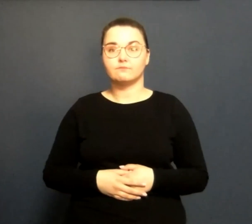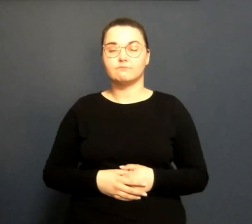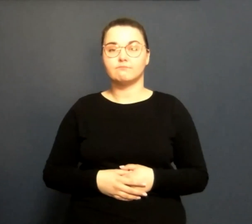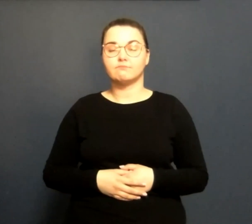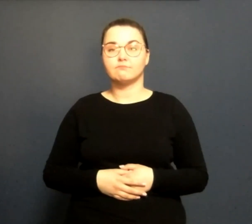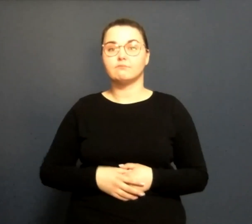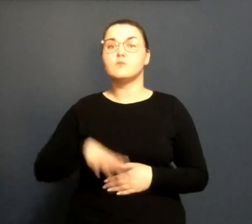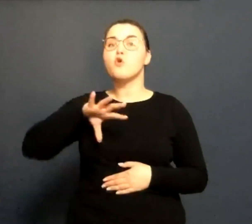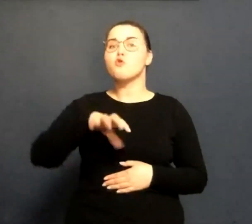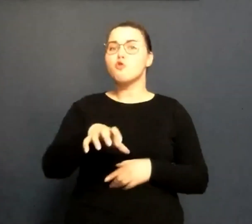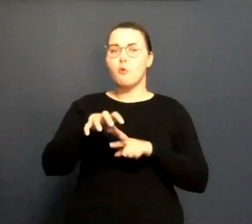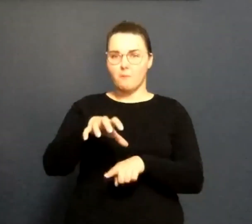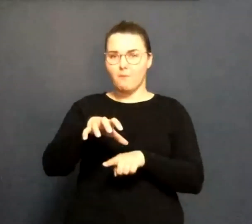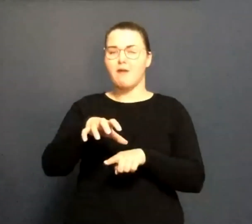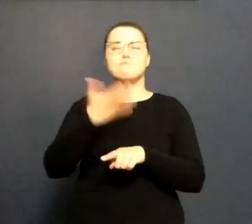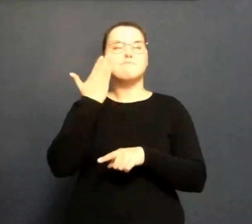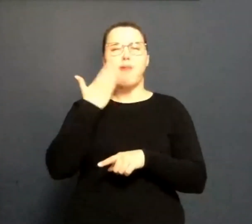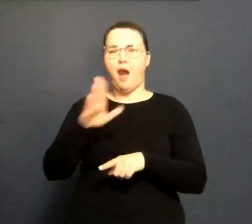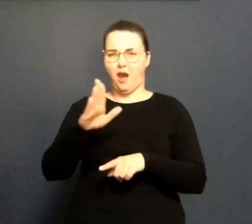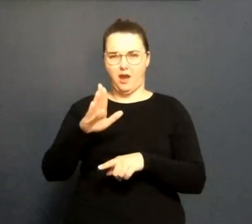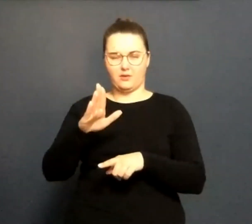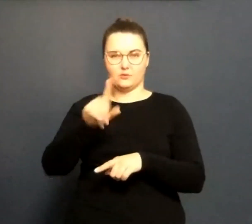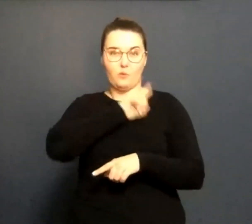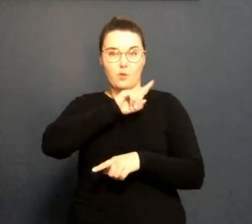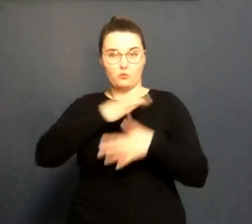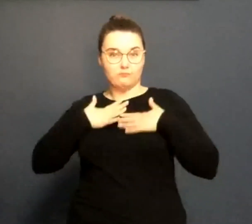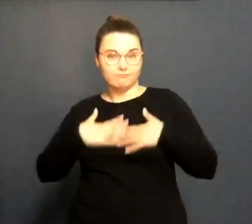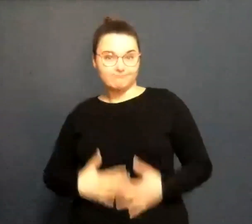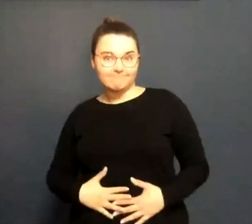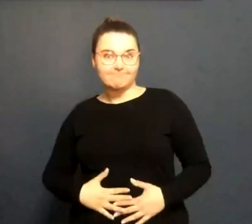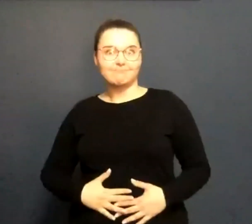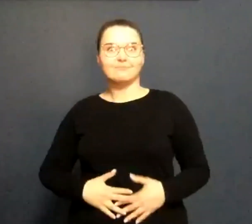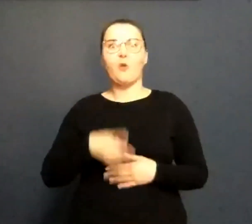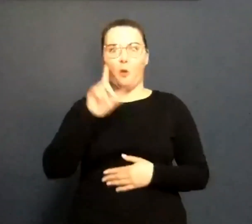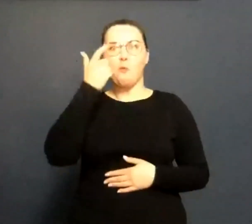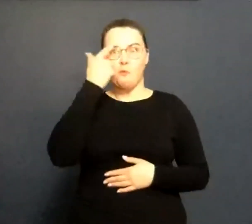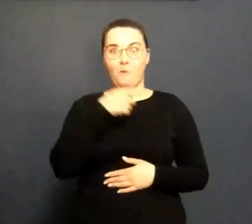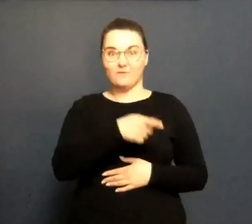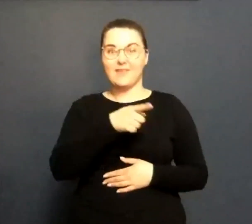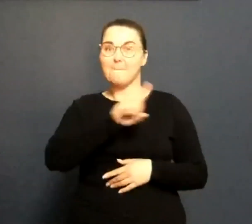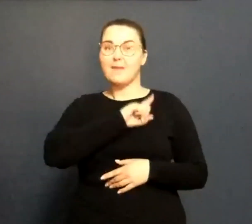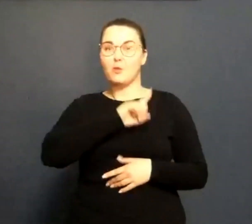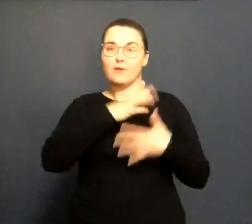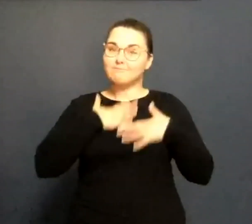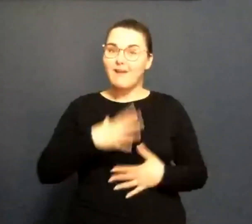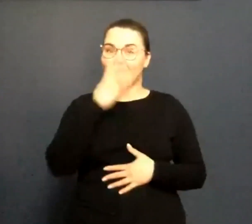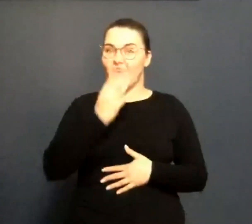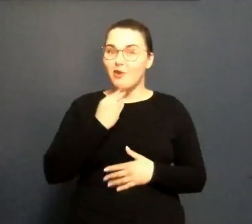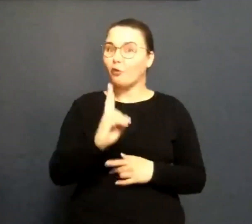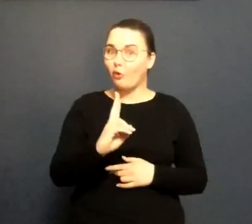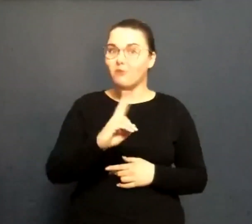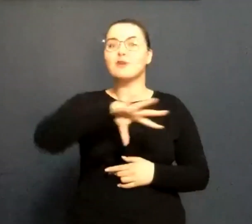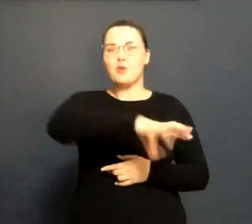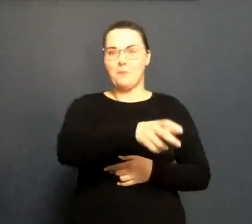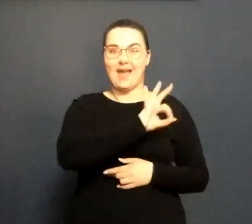grupą szczególnie dbającą o siebie są środowiska gejowskie, starzejących się gejów w związkach. I tam rzeczywiście